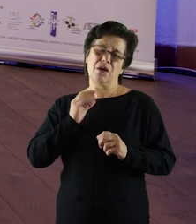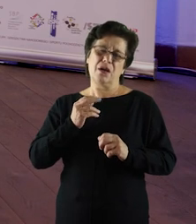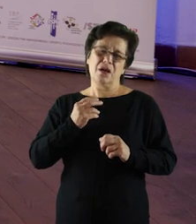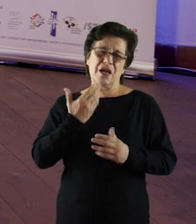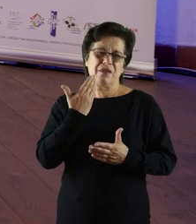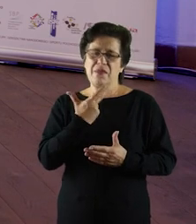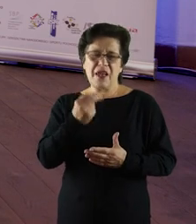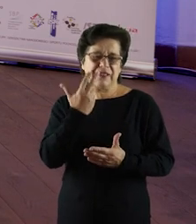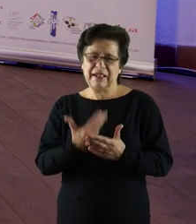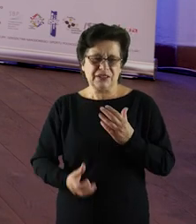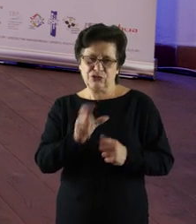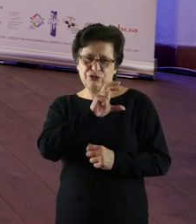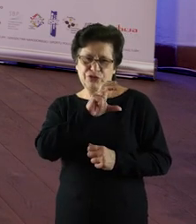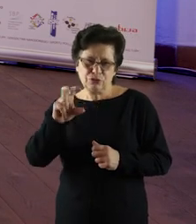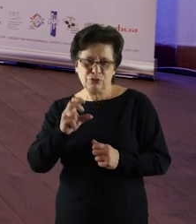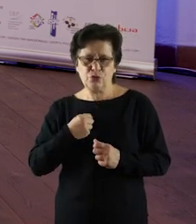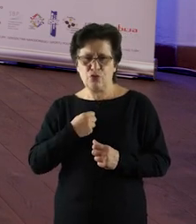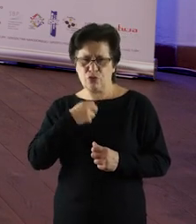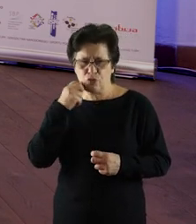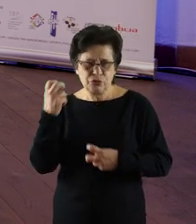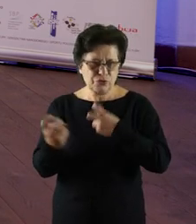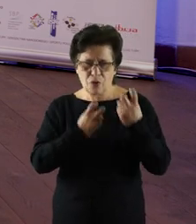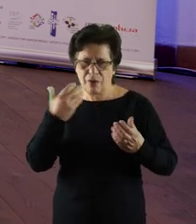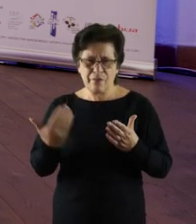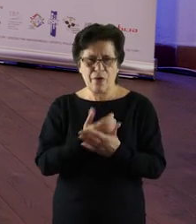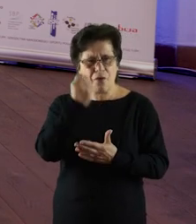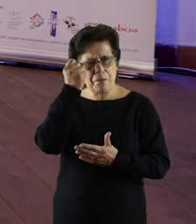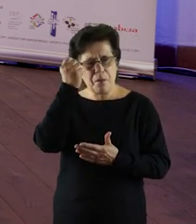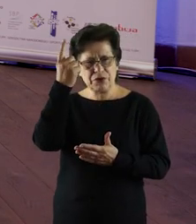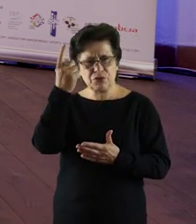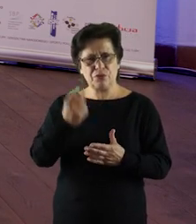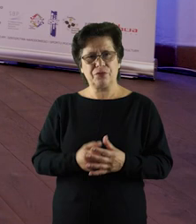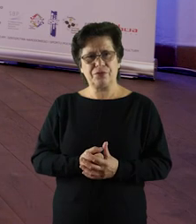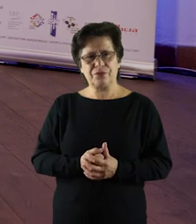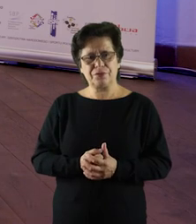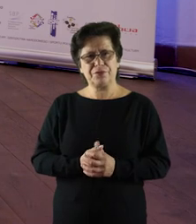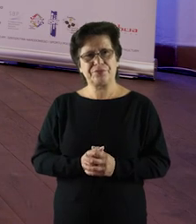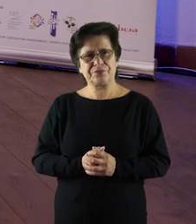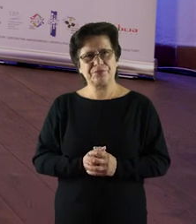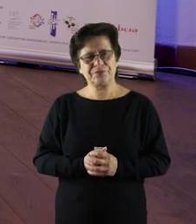innego pomysłu. Bardzo ci, Adunia, dziękuję. I teraz jeden z kolegów. Bardzo proszę.